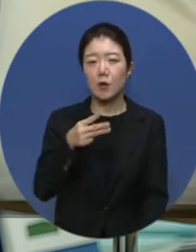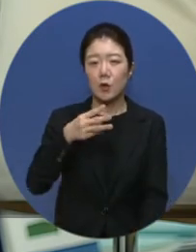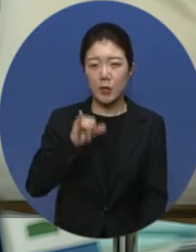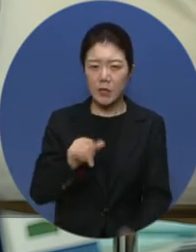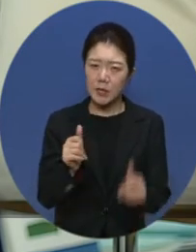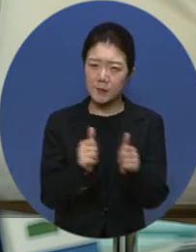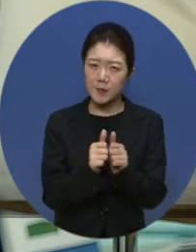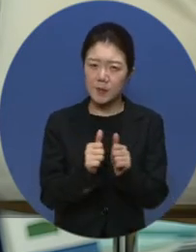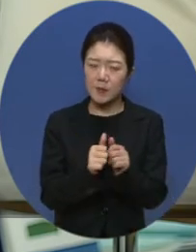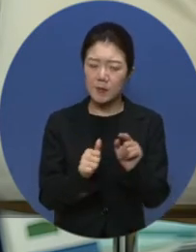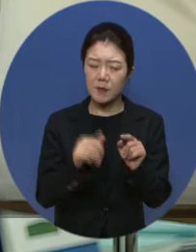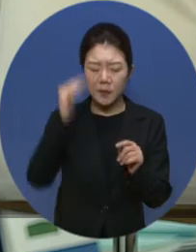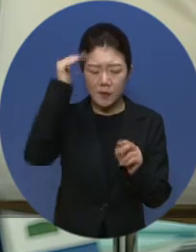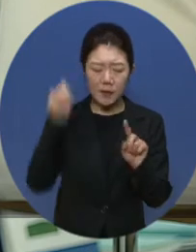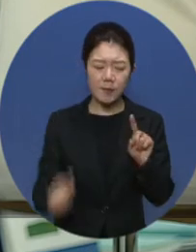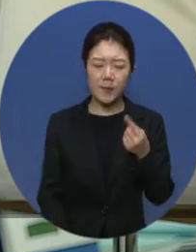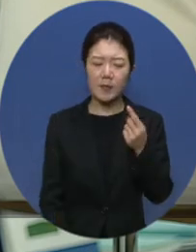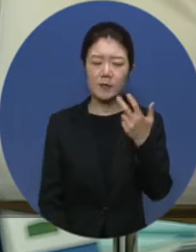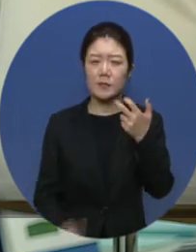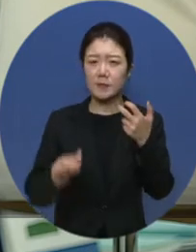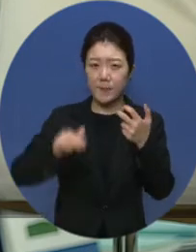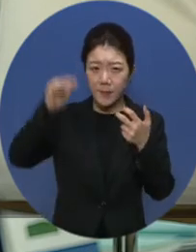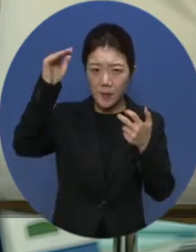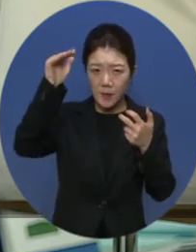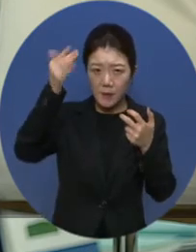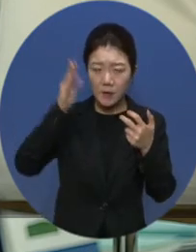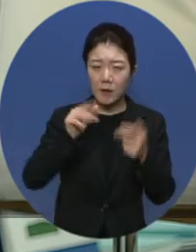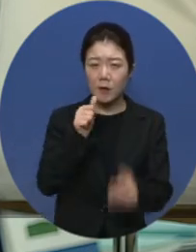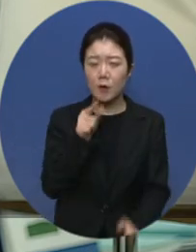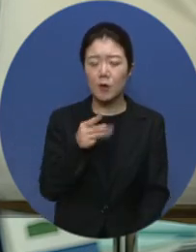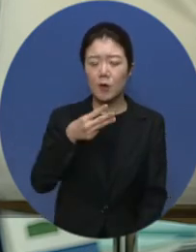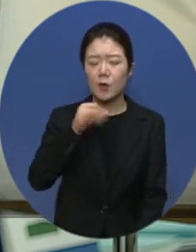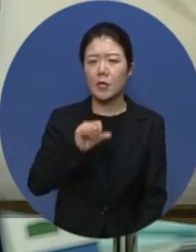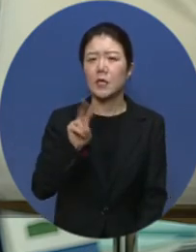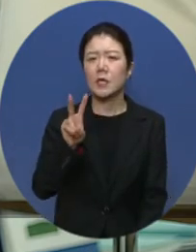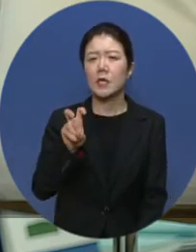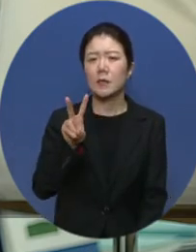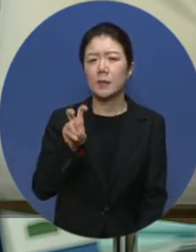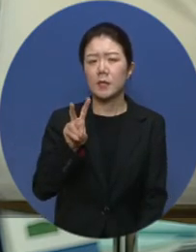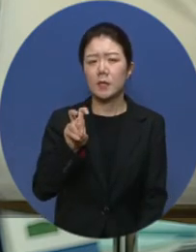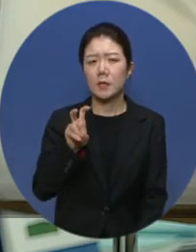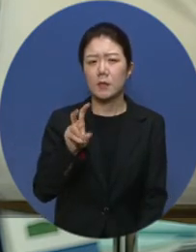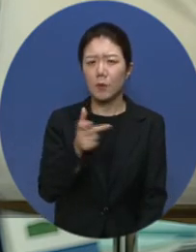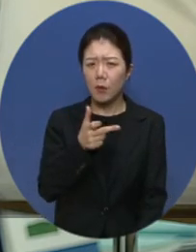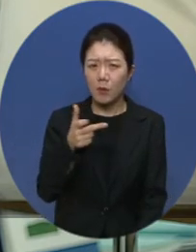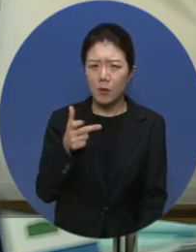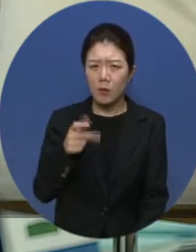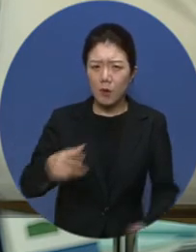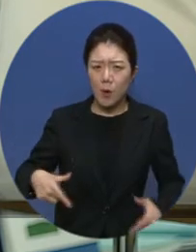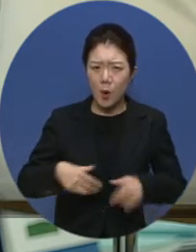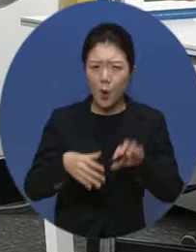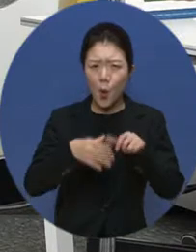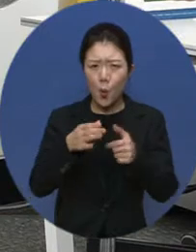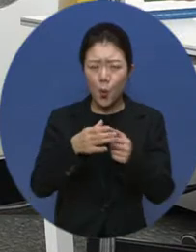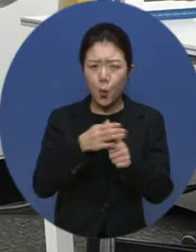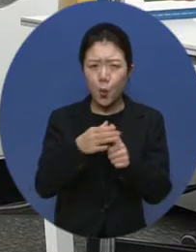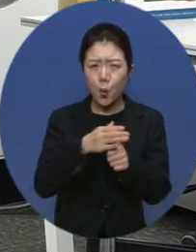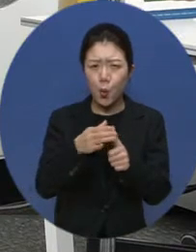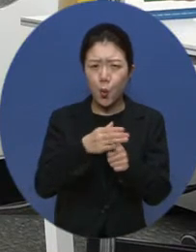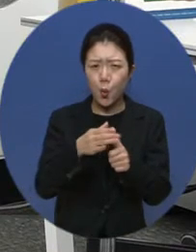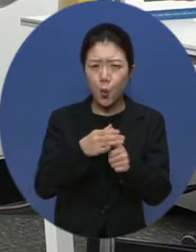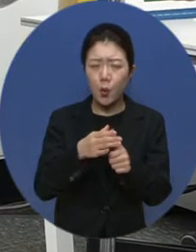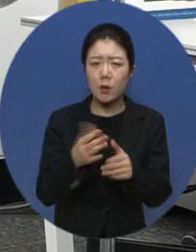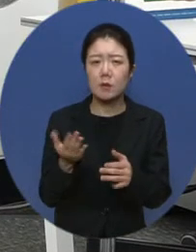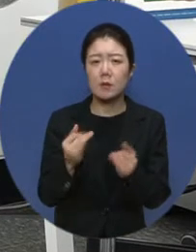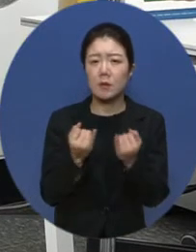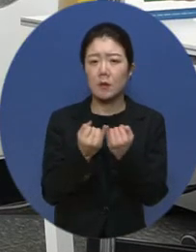남자아이가 170이 넘는 남자아이인데 허리는 22인치도 작아요. 아, 커요. 근데 22인치